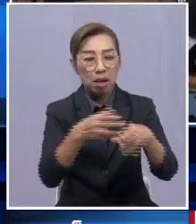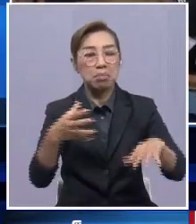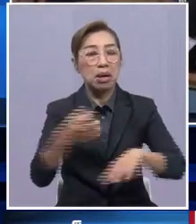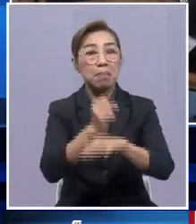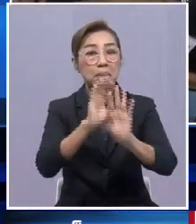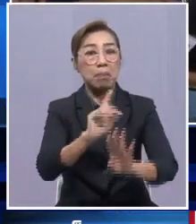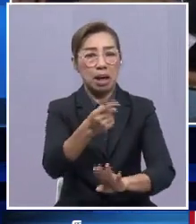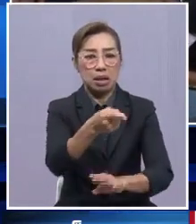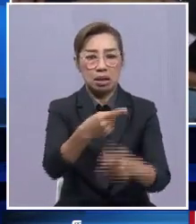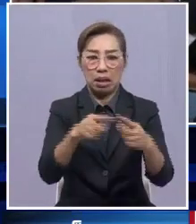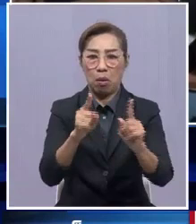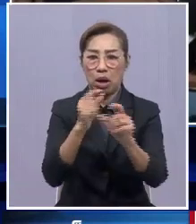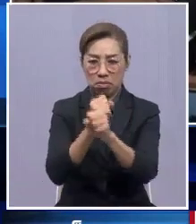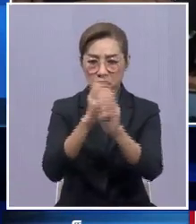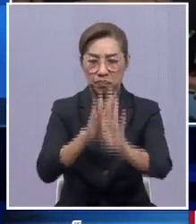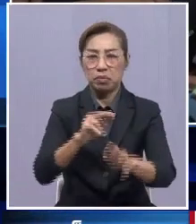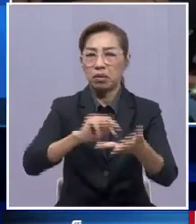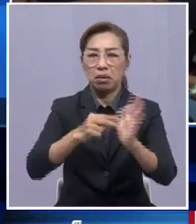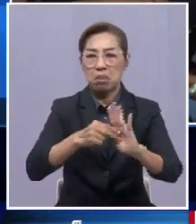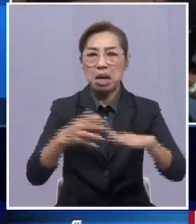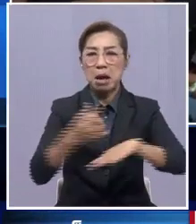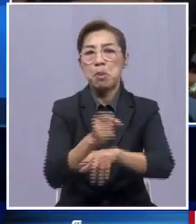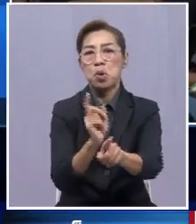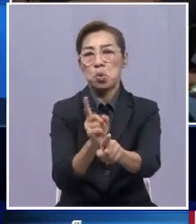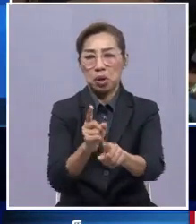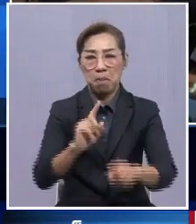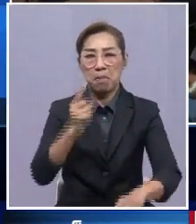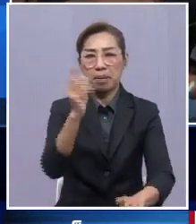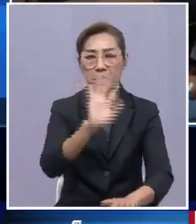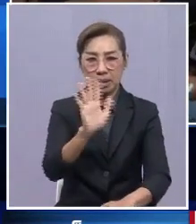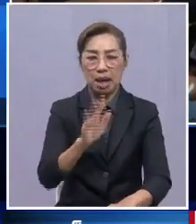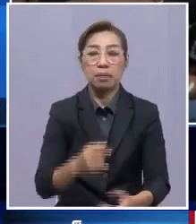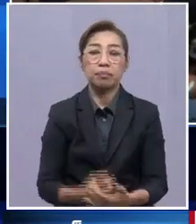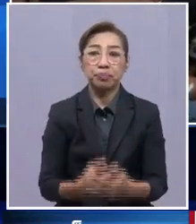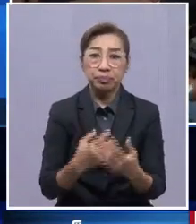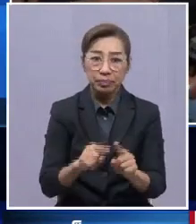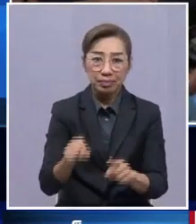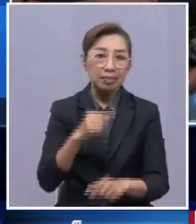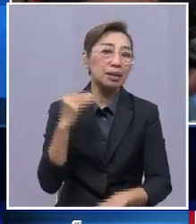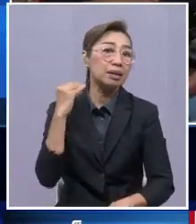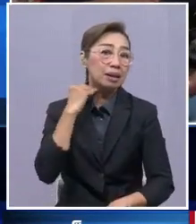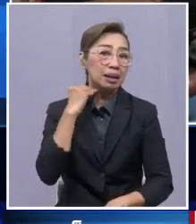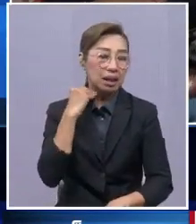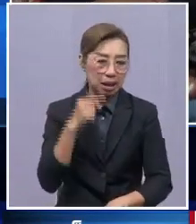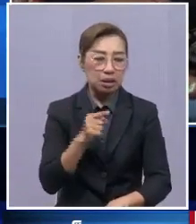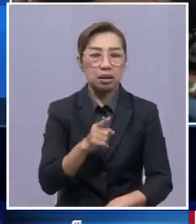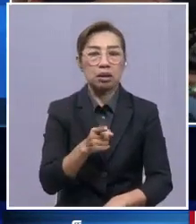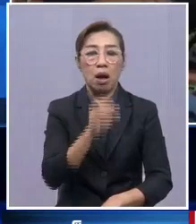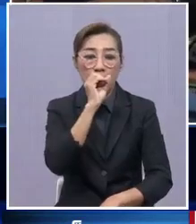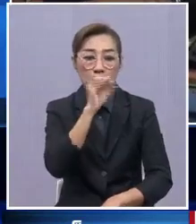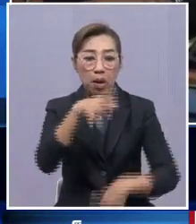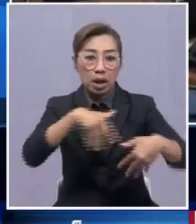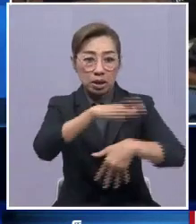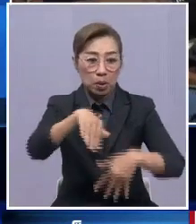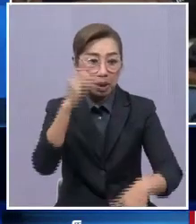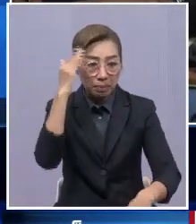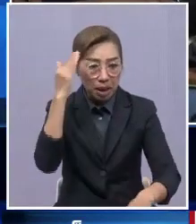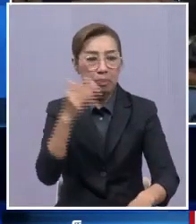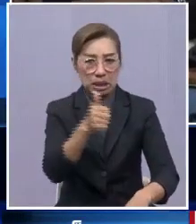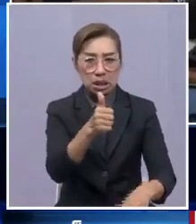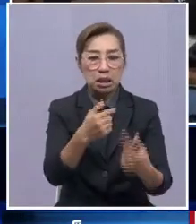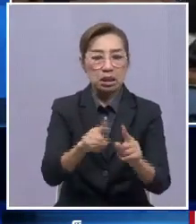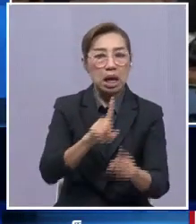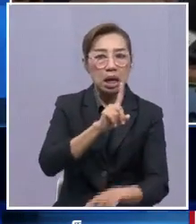เดียวกันเป็นเรื่องที่กรมราชทานต้องออกไปชี้แจงให้สังคมรับทราบนั้นเนี่ยตนเห็นด้วยแต่การตั้งคำถามฟันธงกดดันเจ้าหน้าที่เพื่อแทรกแซงดุลพินิจ